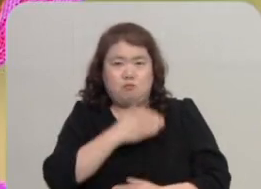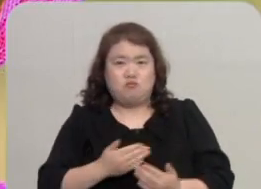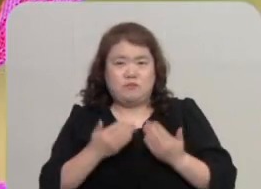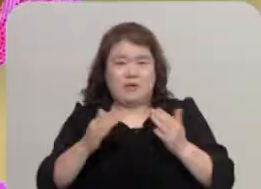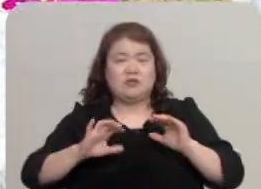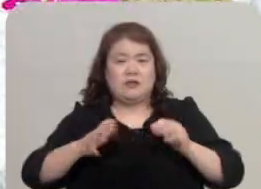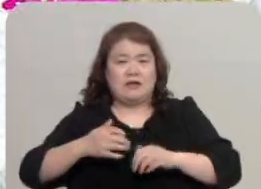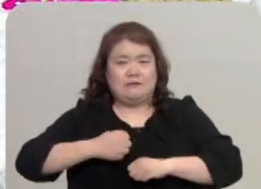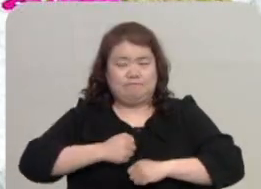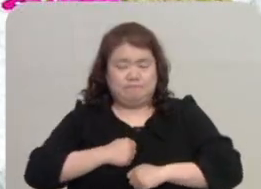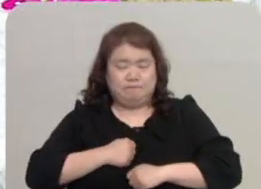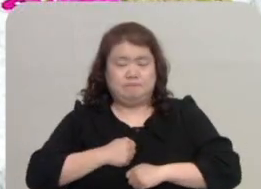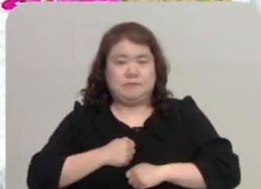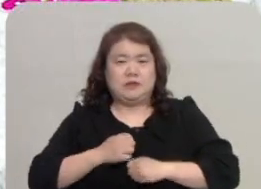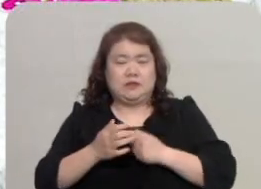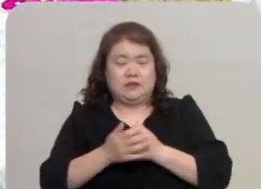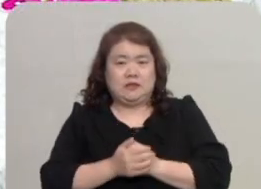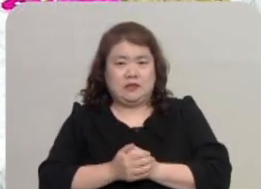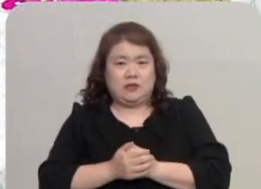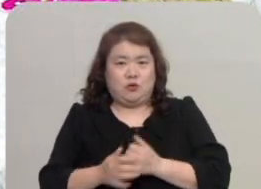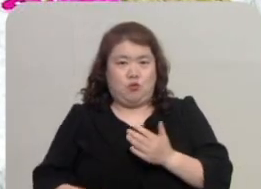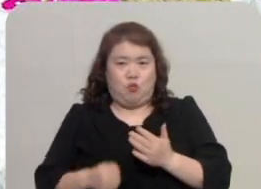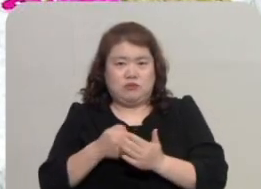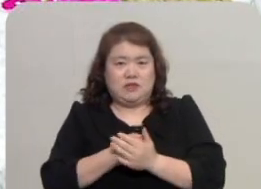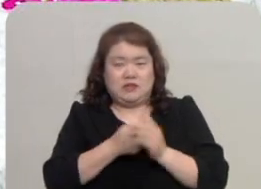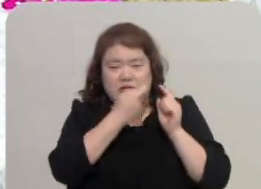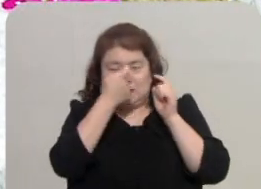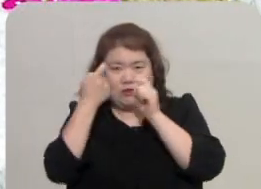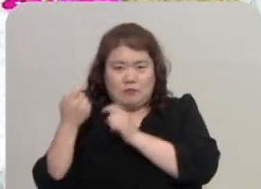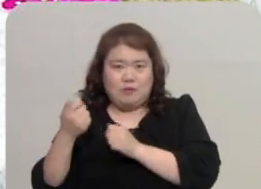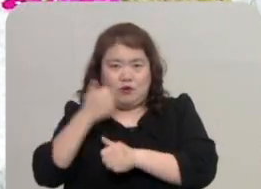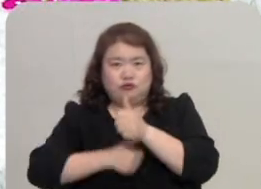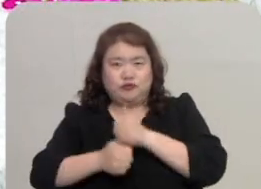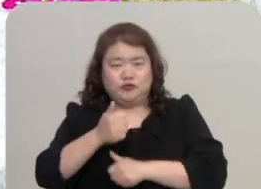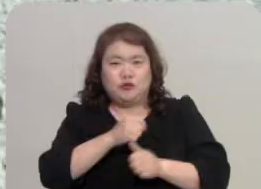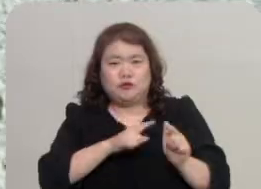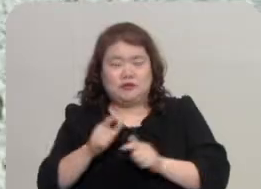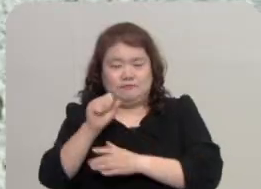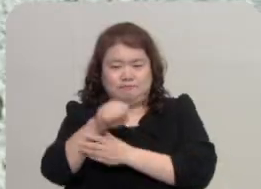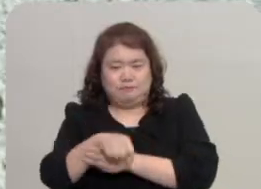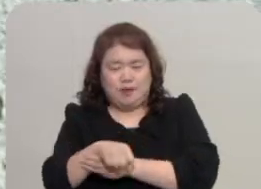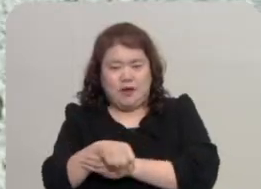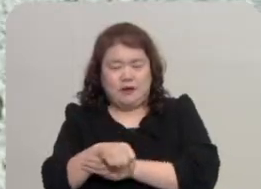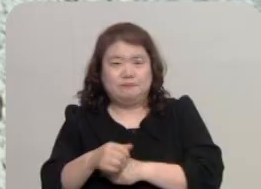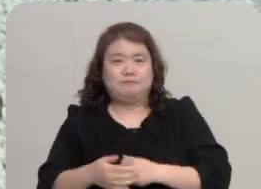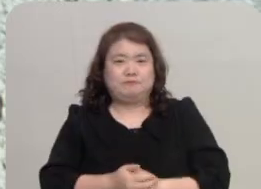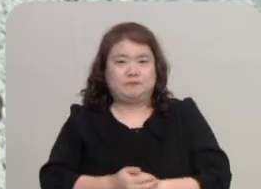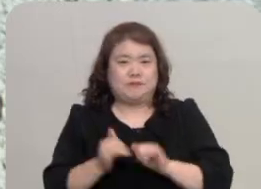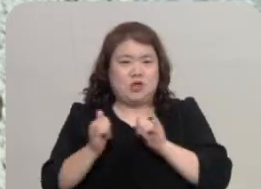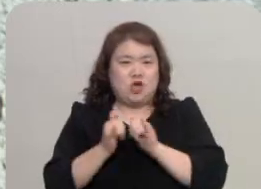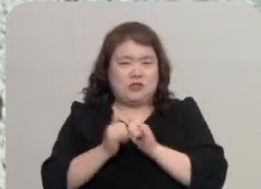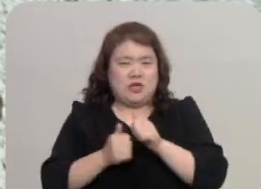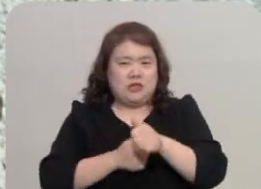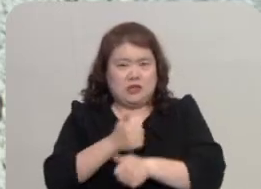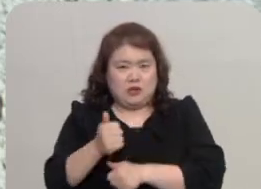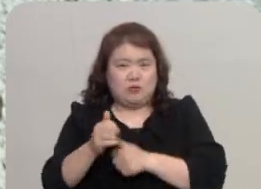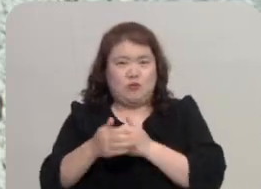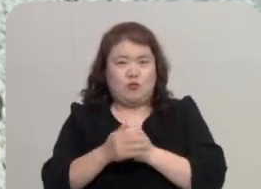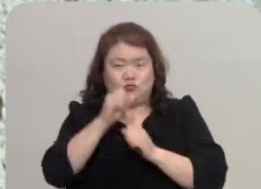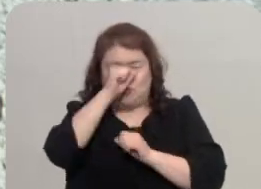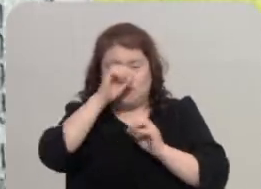나라를 지켜낸 고귀한 용기를 기리며 후손들이 몸을 숙입니다. 경랑의 시절을 버텨내고 이 시대를